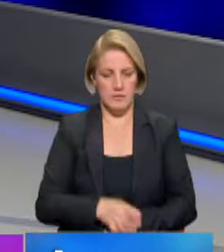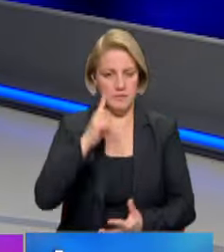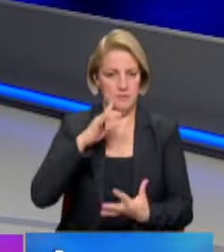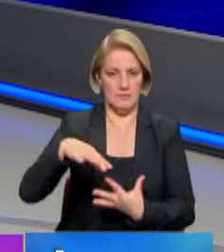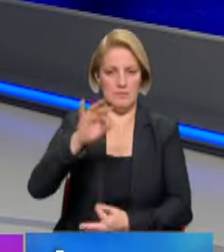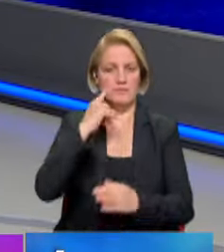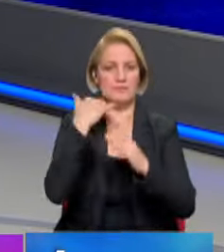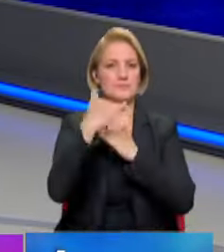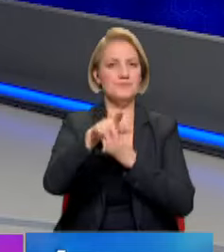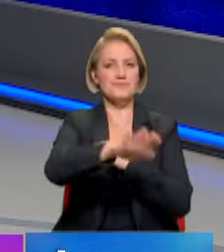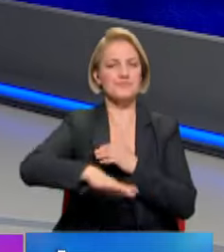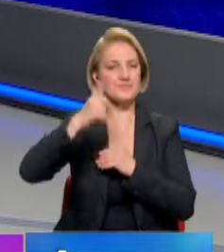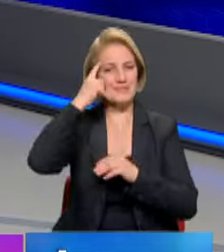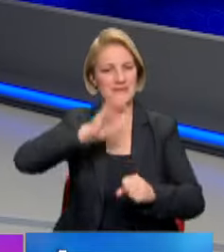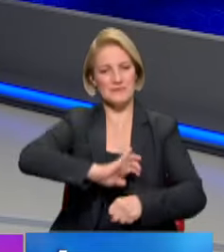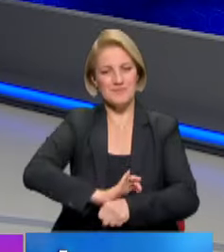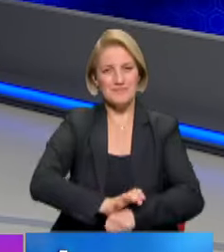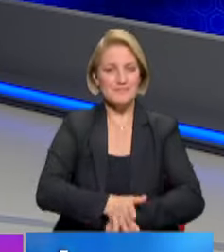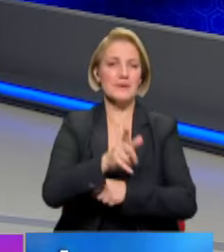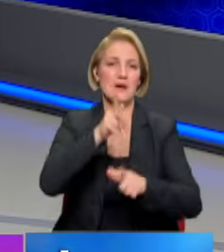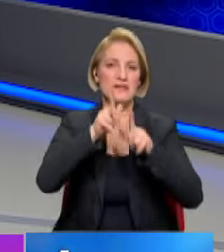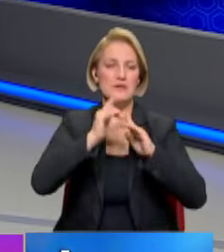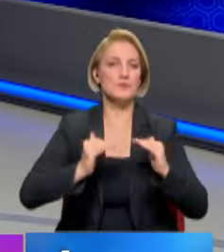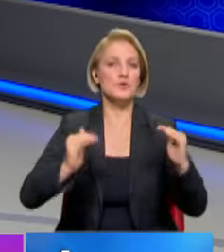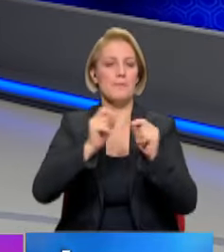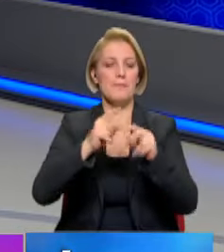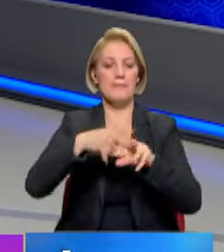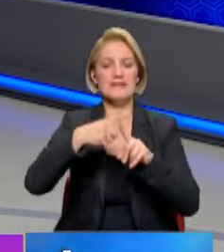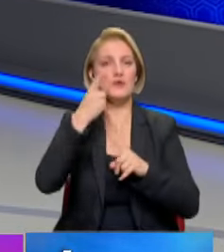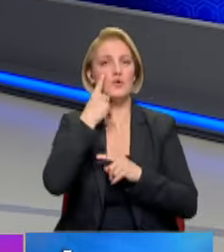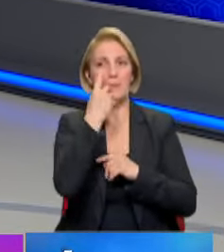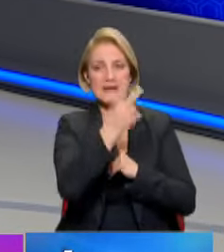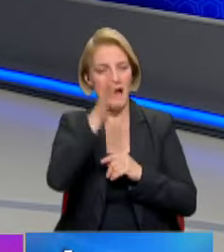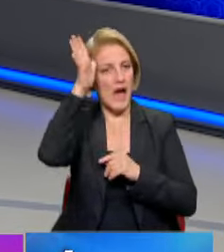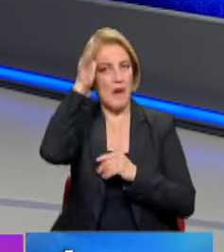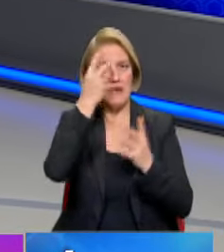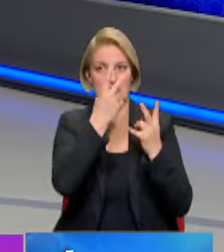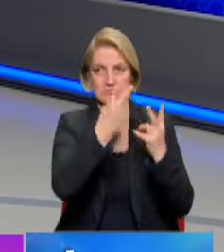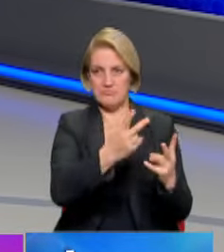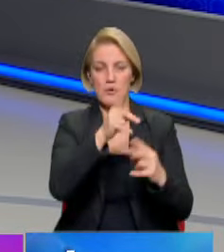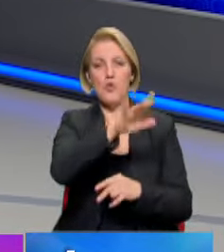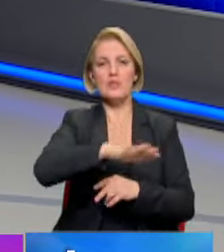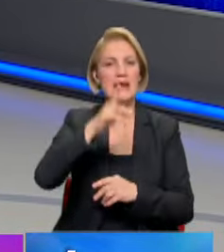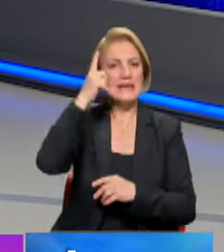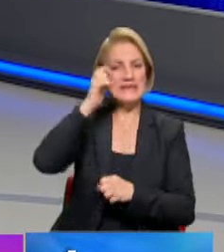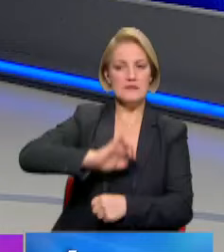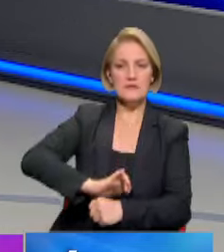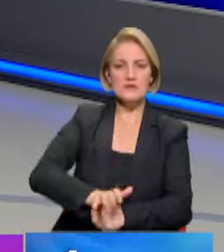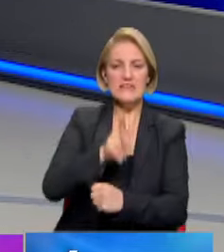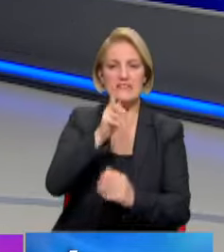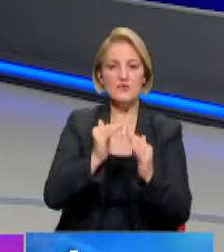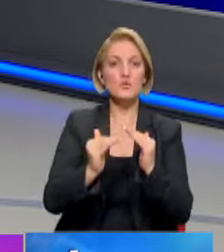İnsanlar, toplumlar İsrail zulmüne karşı ses yükseltiyor ama batılı hükümetler ve başta Amerika Birleşik Devletleri olmak üzere onlar İsrail zulmüne